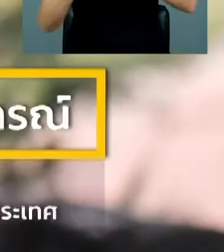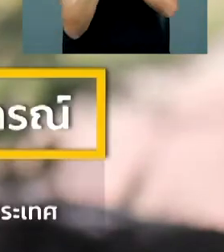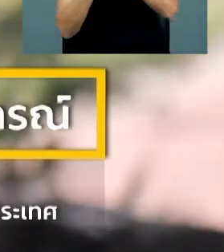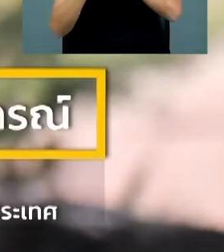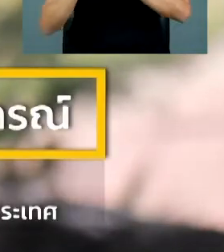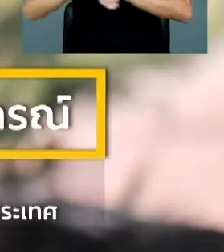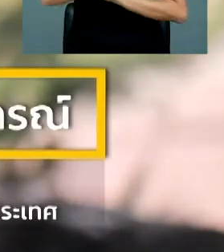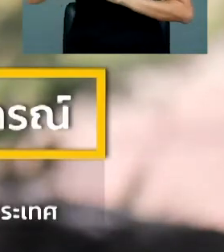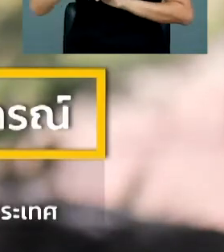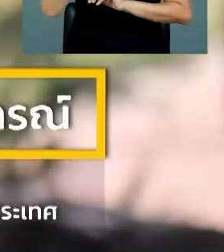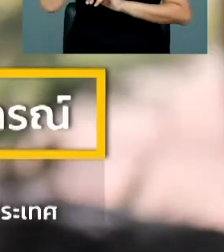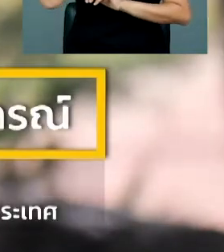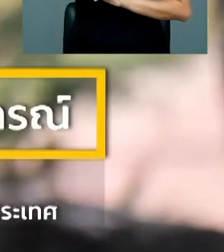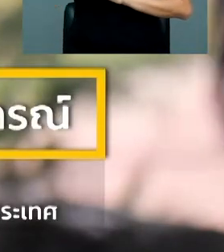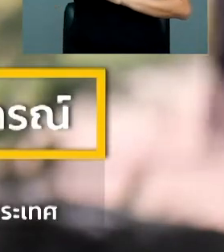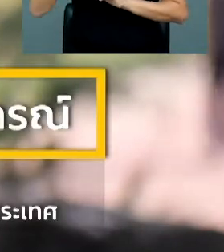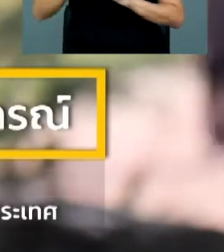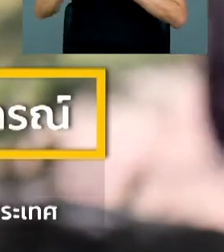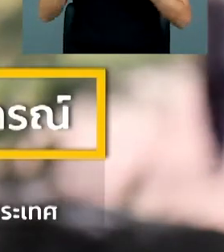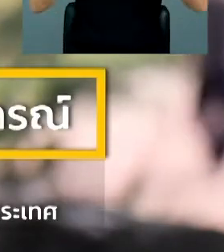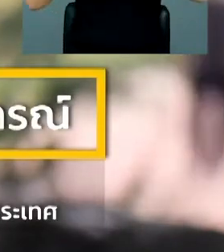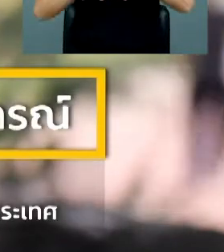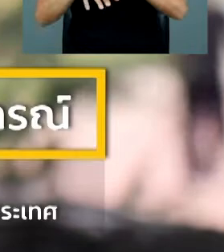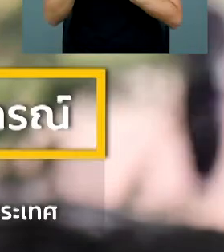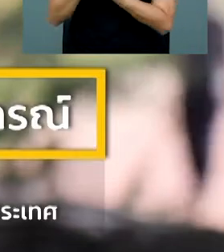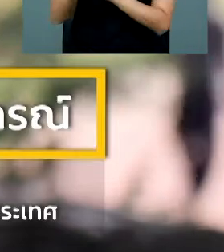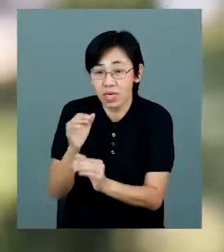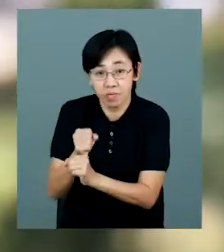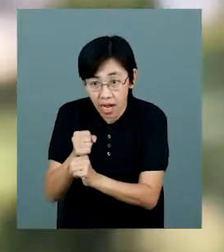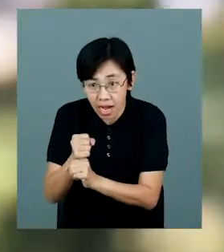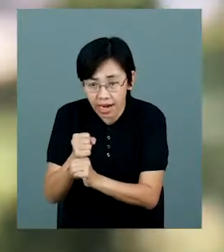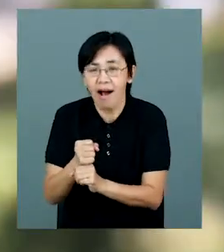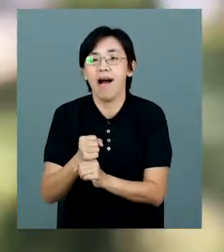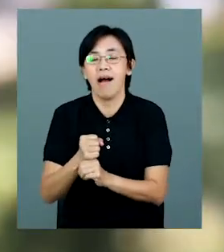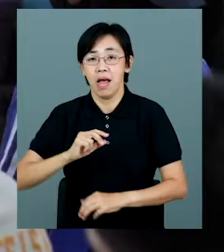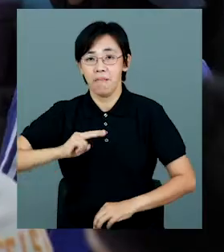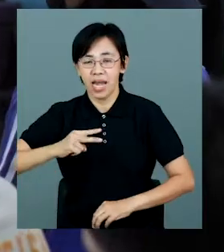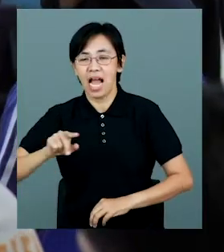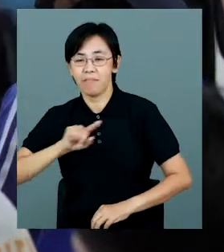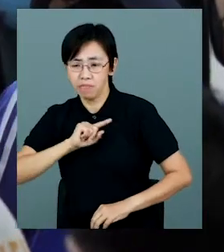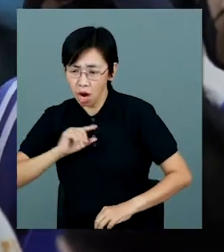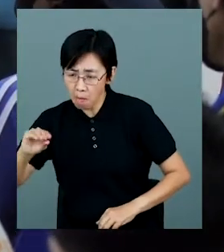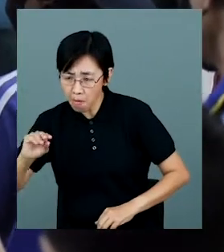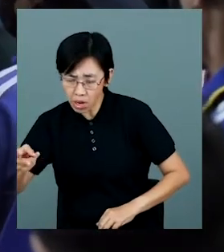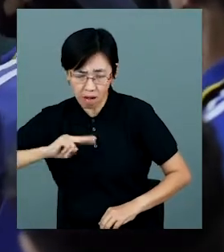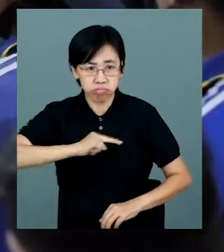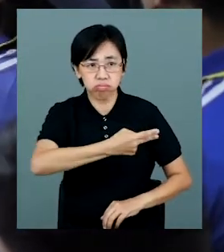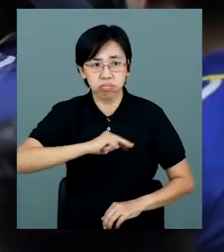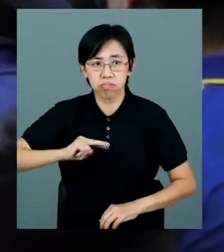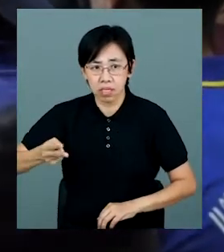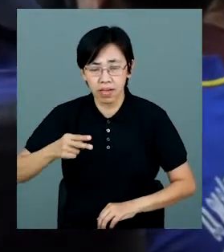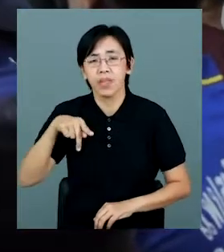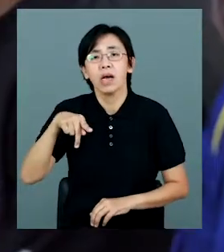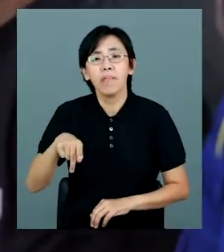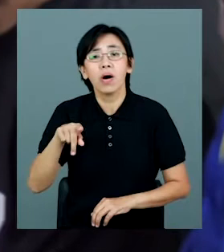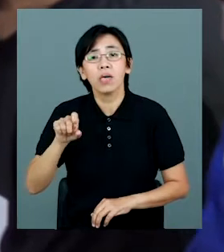ความรู้เป็นผู้ประสานงานกับเจ้าหน้าที่ช่วยเหลือเจ้าหน้าที่อะไรอย่างเงี้ยค่ะเป็นล่ามแปลภาษาแต่ส่วนที่ต่างกันเนี่ยตัวพสต.